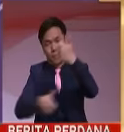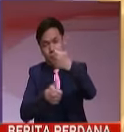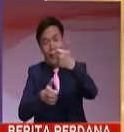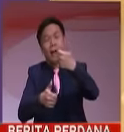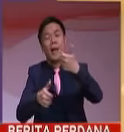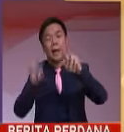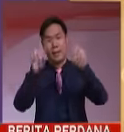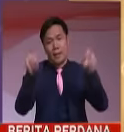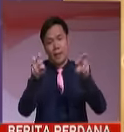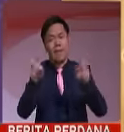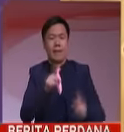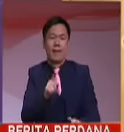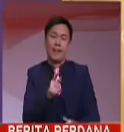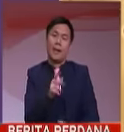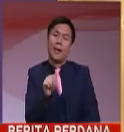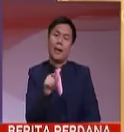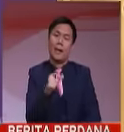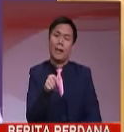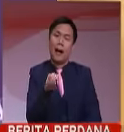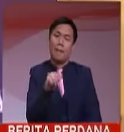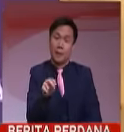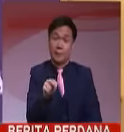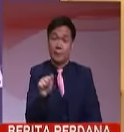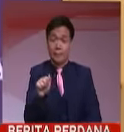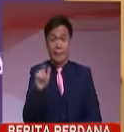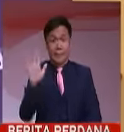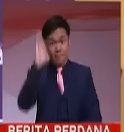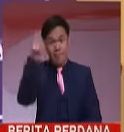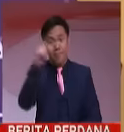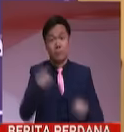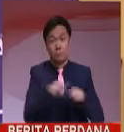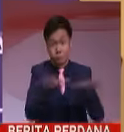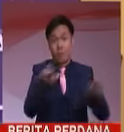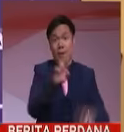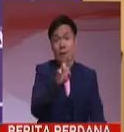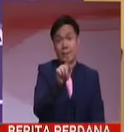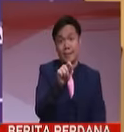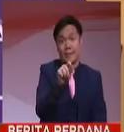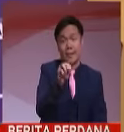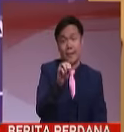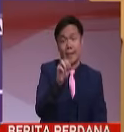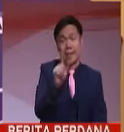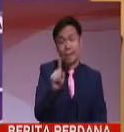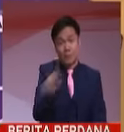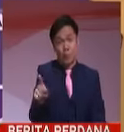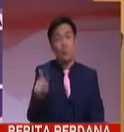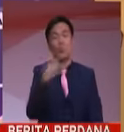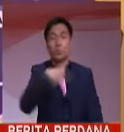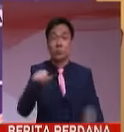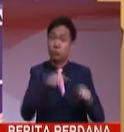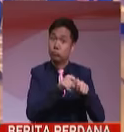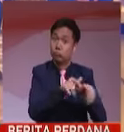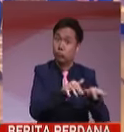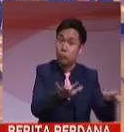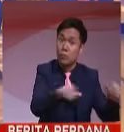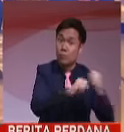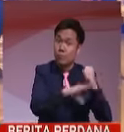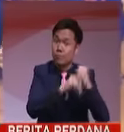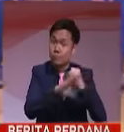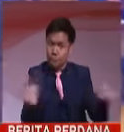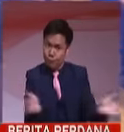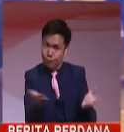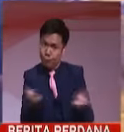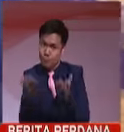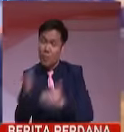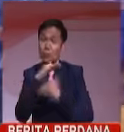disiarkan secara langsung di TV satu ya bakal memberi manfaat kepada lebih 300 penggiat industri seni nasyid